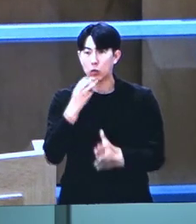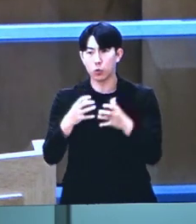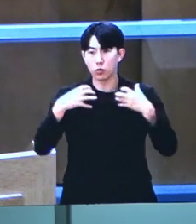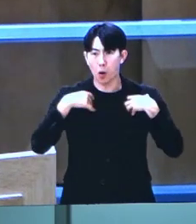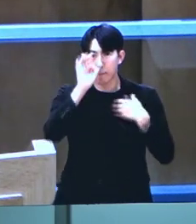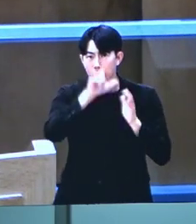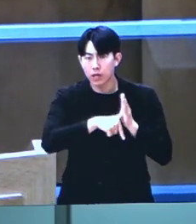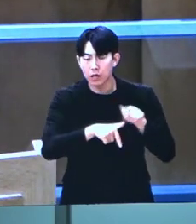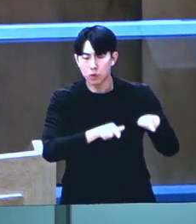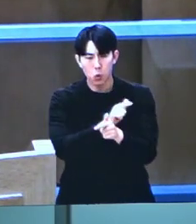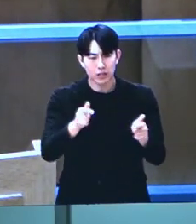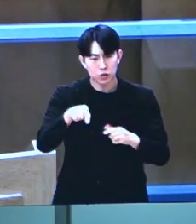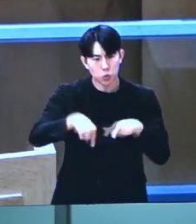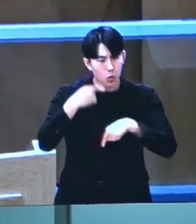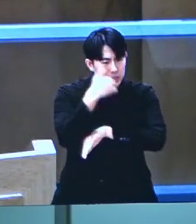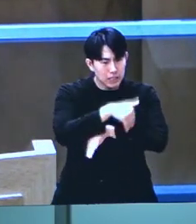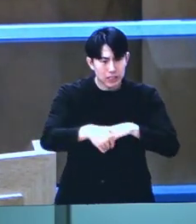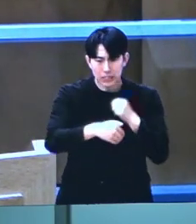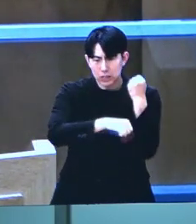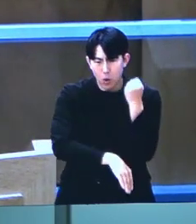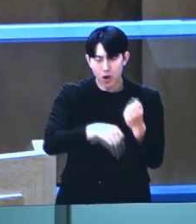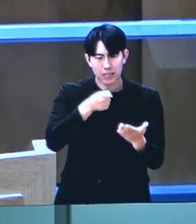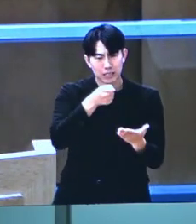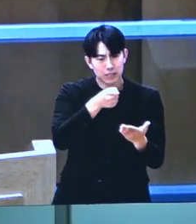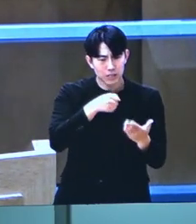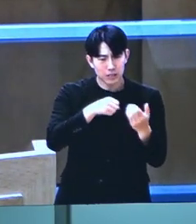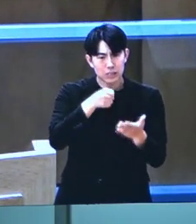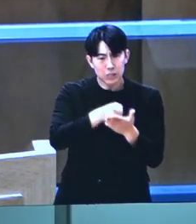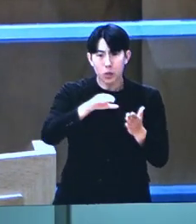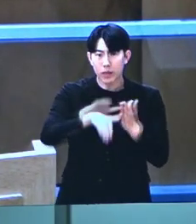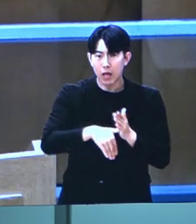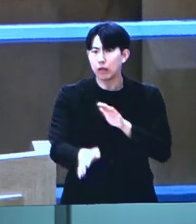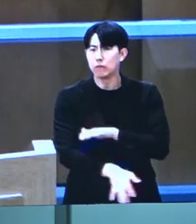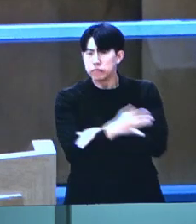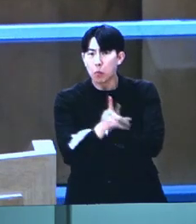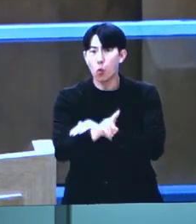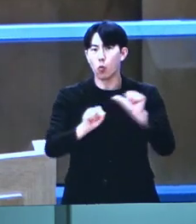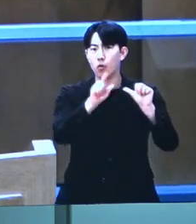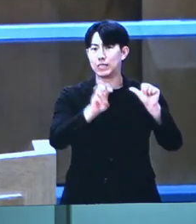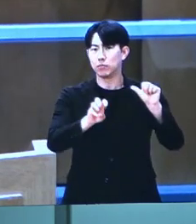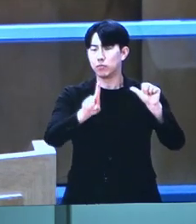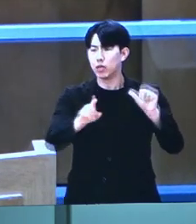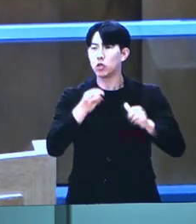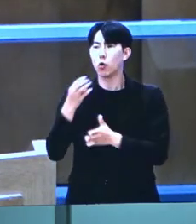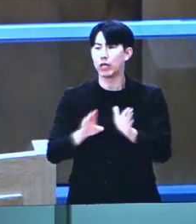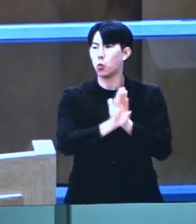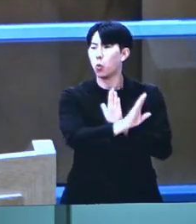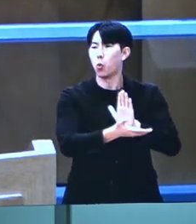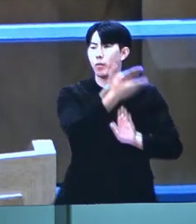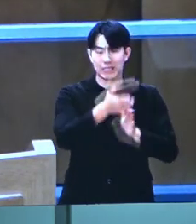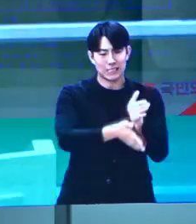이러한 정책 결정의 기본 원칙을 무시하고 지난 5월 31일 경기 동북구 8개 시군을